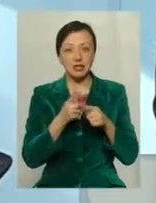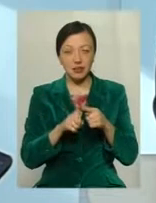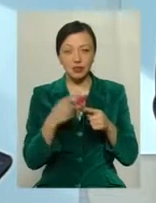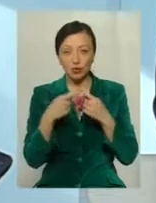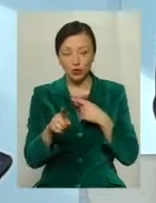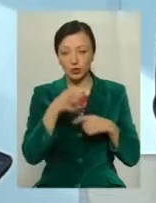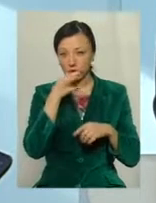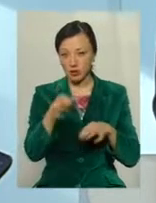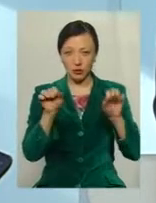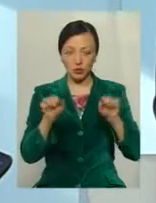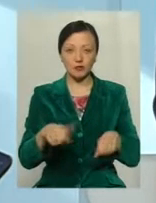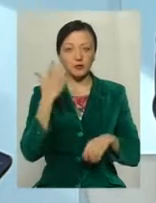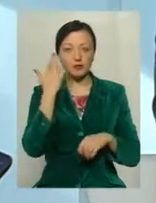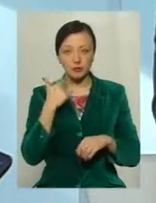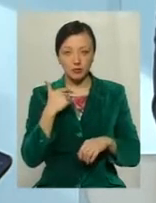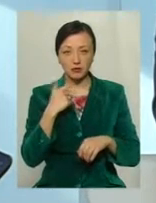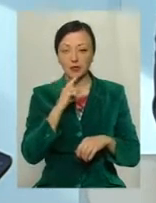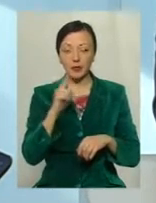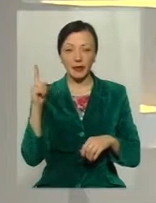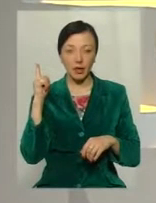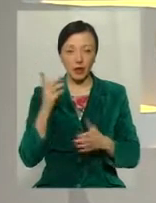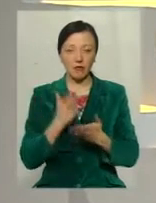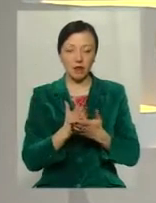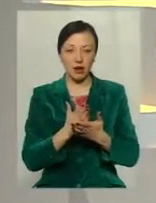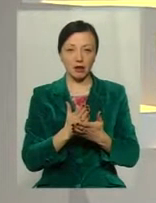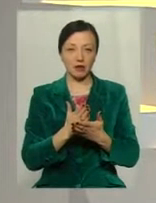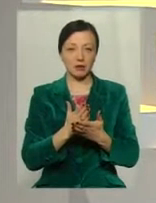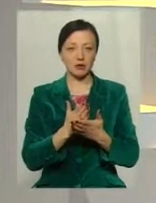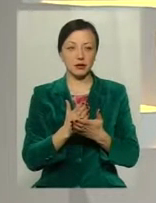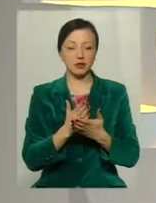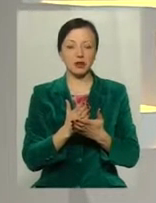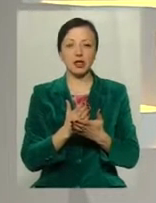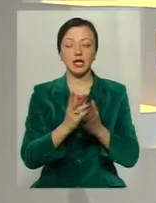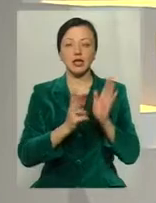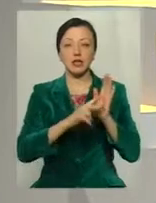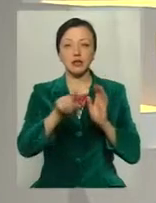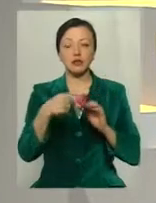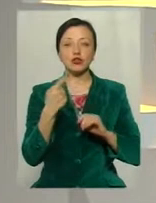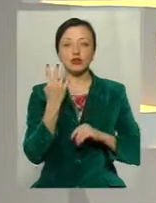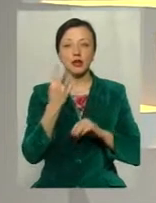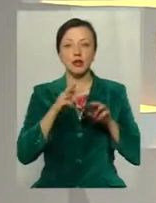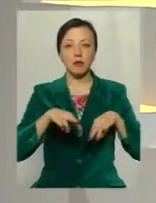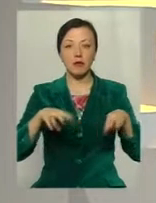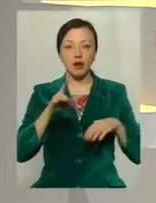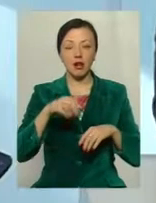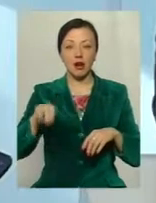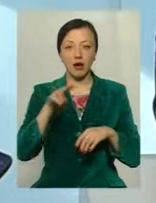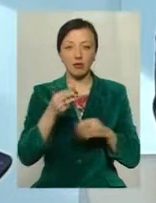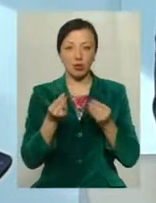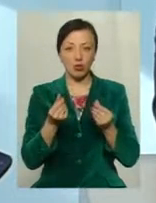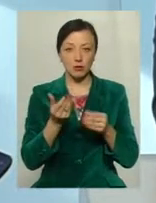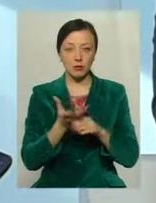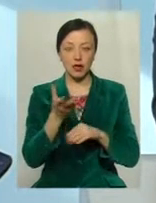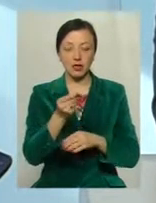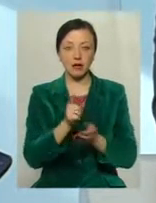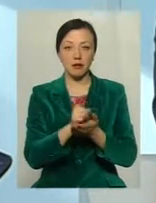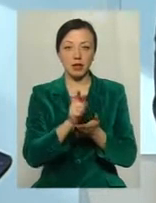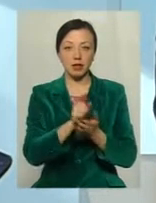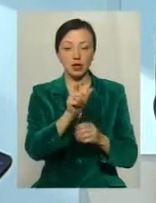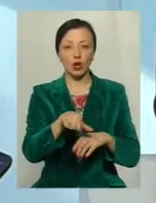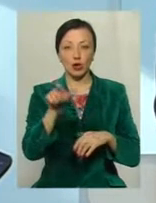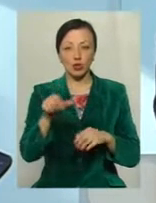310 тисяч одержує пенсію нижче середньої по області. Сьогодні вона складає 1660 гривень. Ви розумієте, про що йде